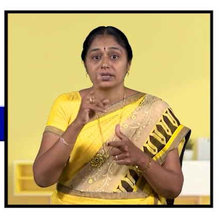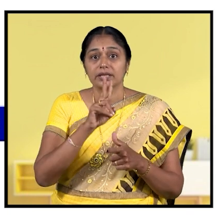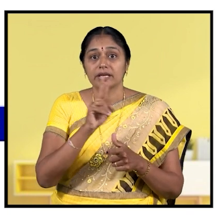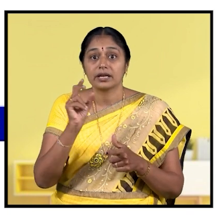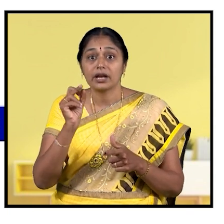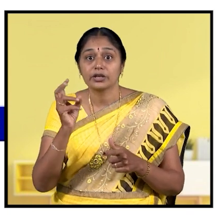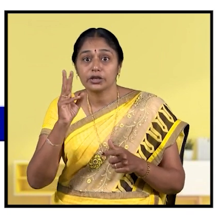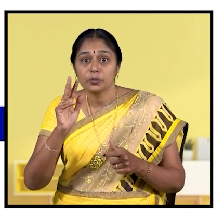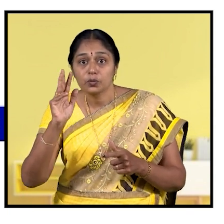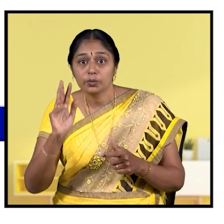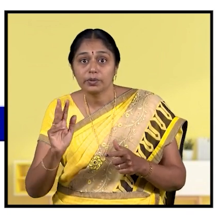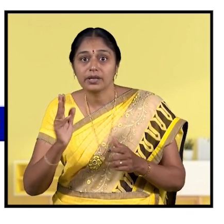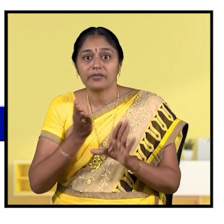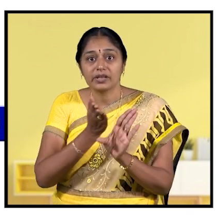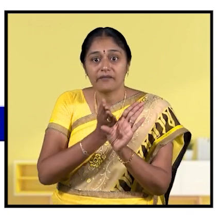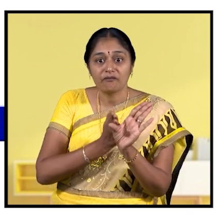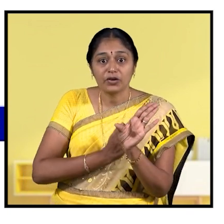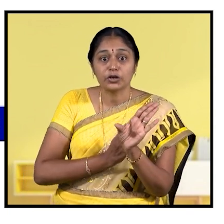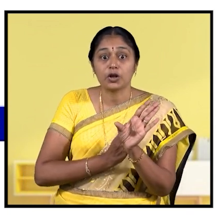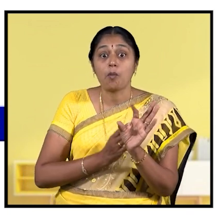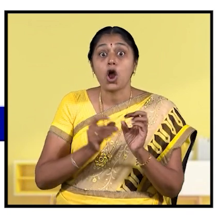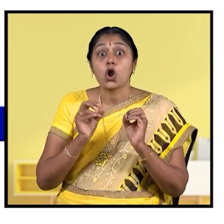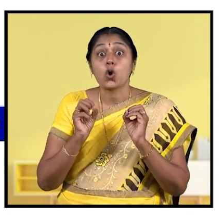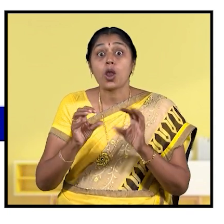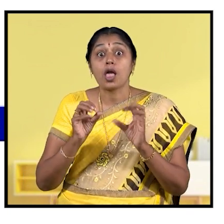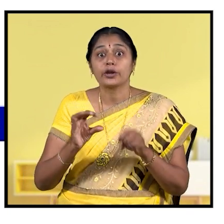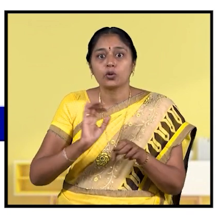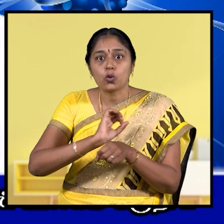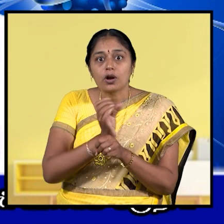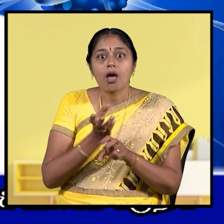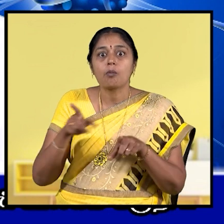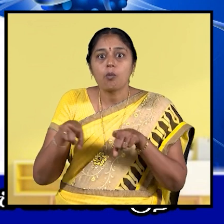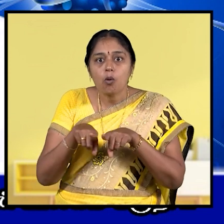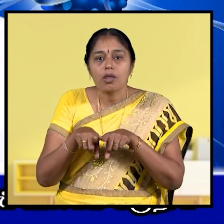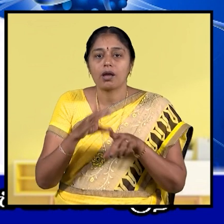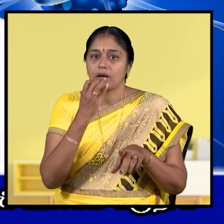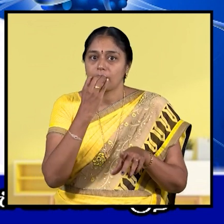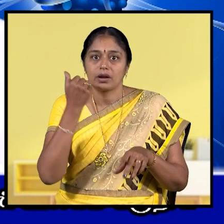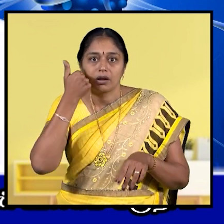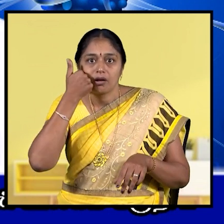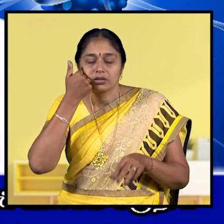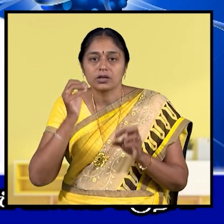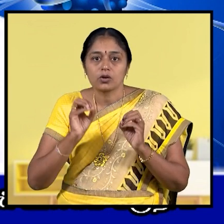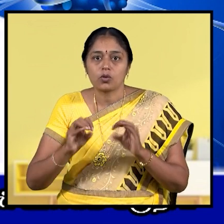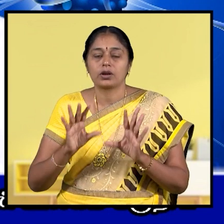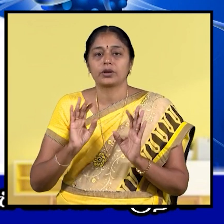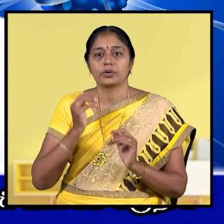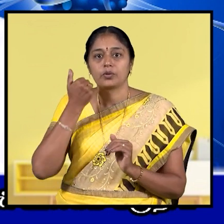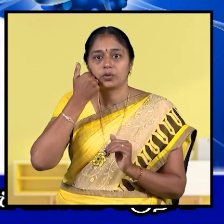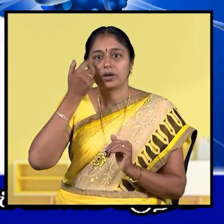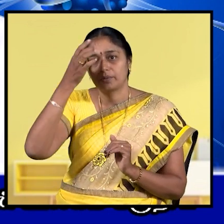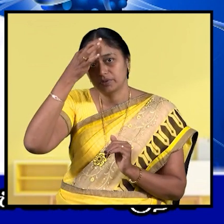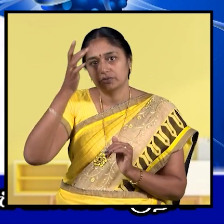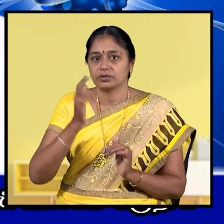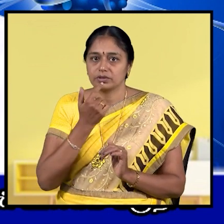அறிவித்தது. ஏற்கனவே சொல்லுகிறோம் கொள்ளை நோய்னா என்ன, இது வட்டார நோய் கிடையாது. கொள்ளை நோய் அப்படிங்கிறது ஒரு குறிப்பிட்ட சில பகுதிகளில் வந்து நிறைய உயிர்